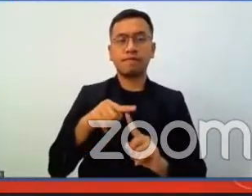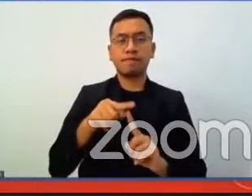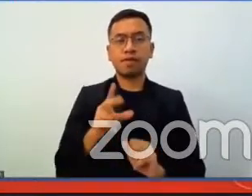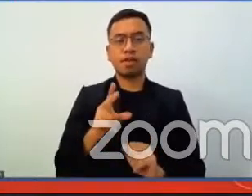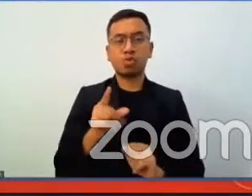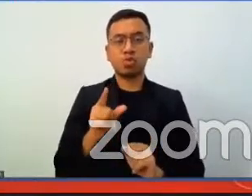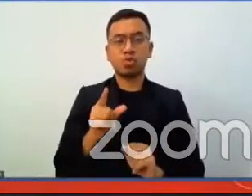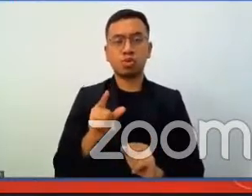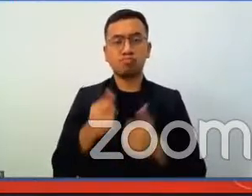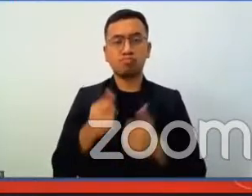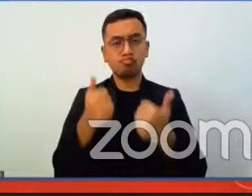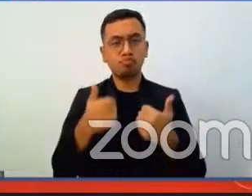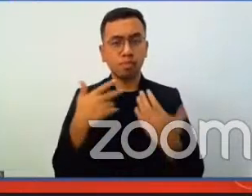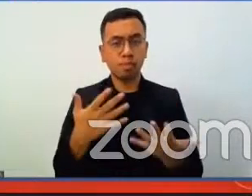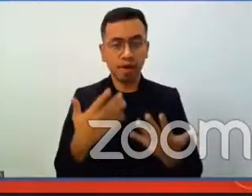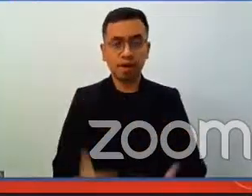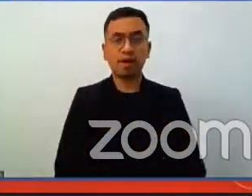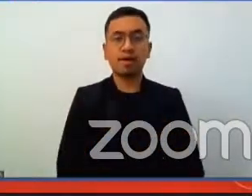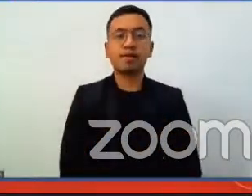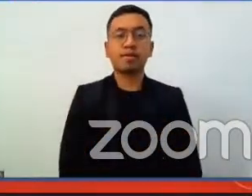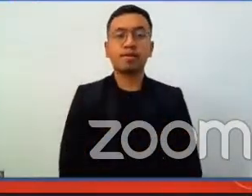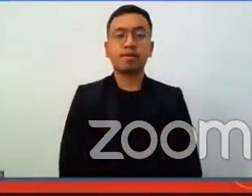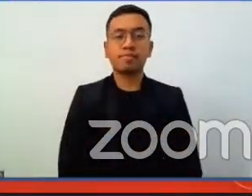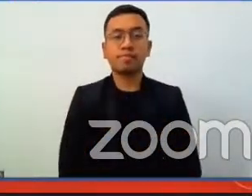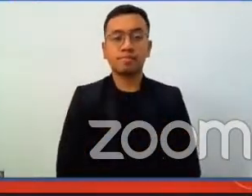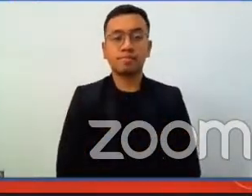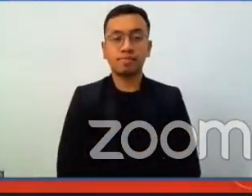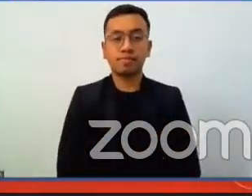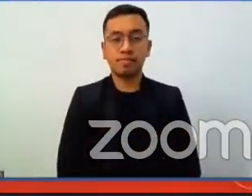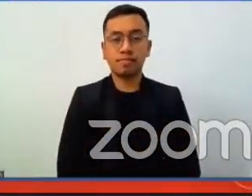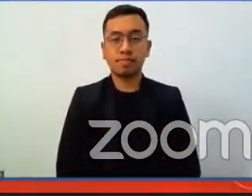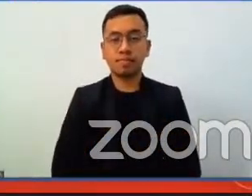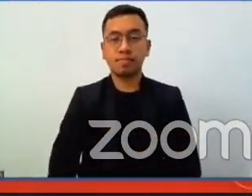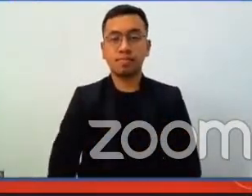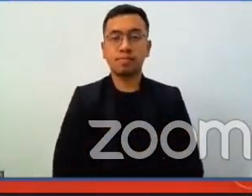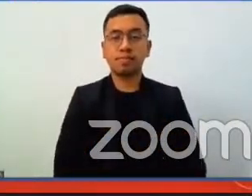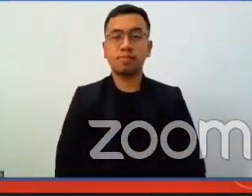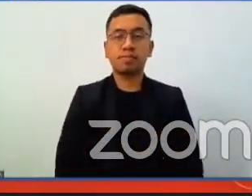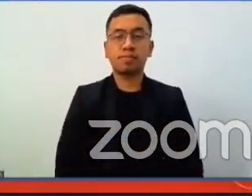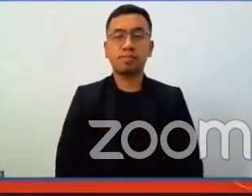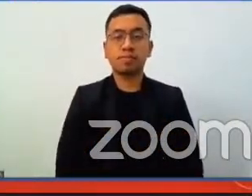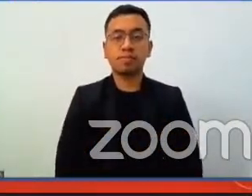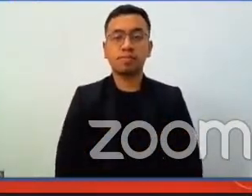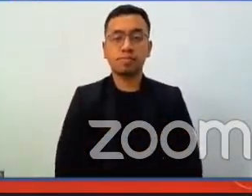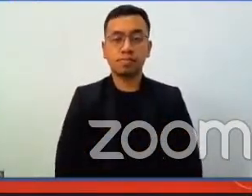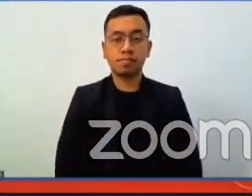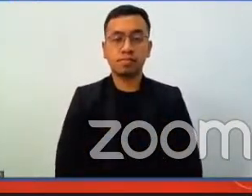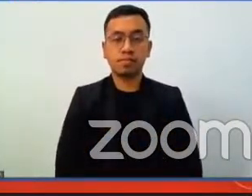ya, jadi seperti itu, Bapak.